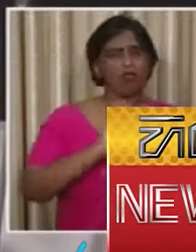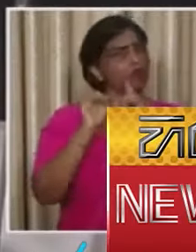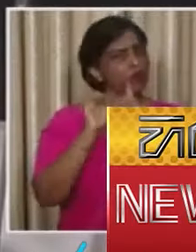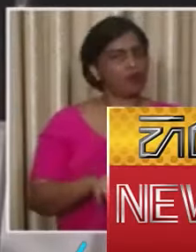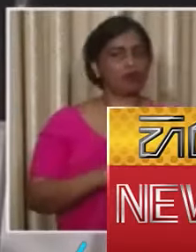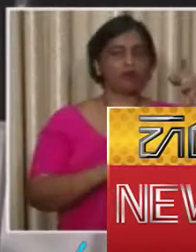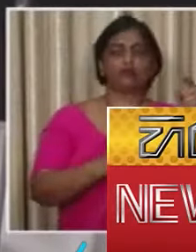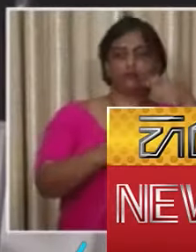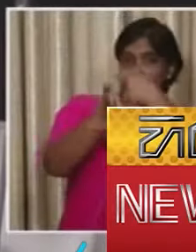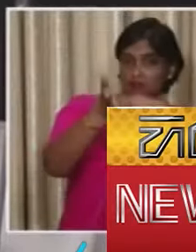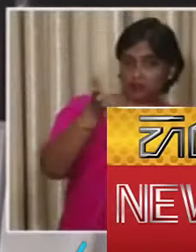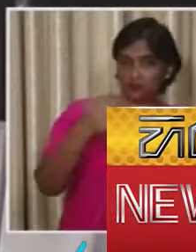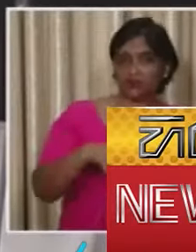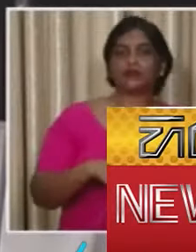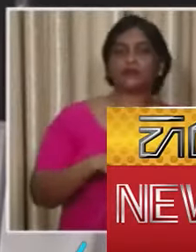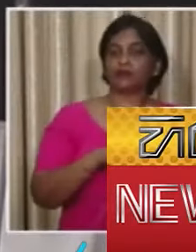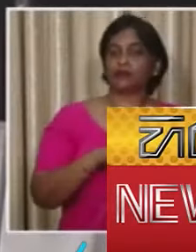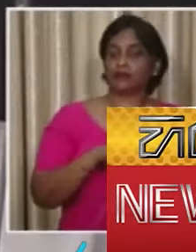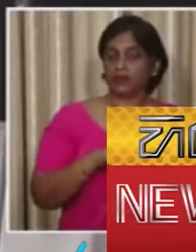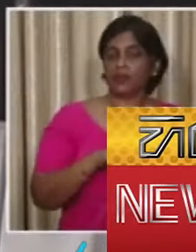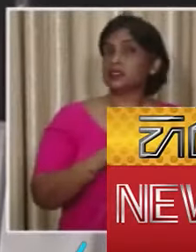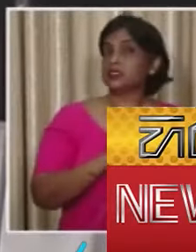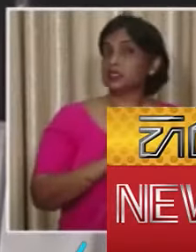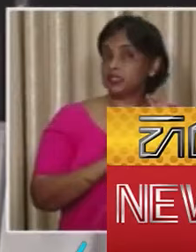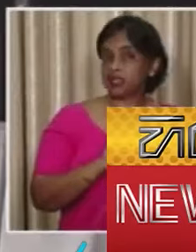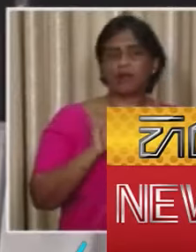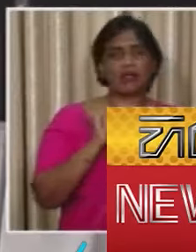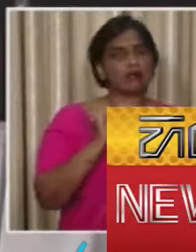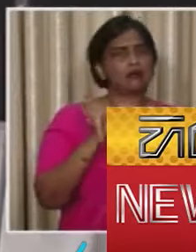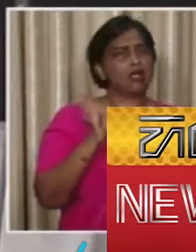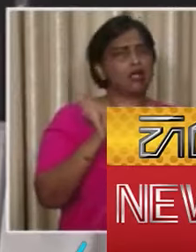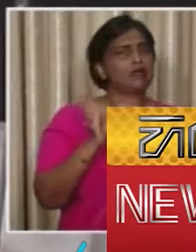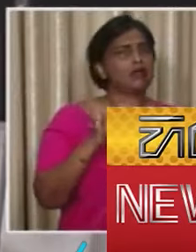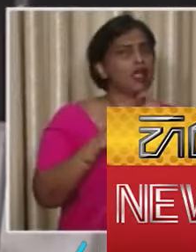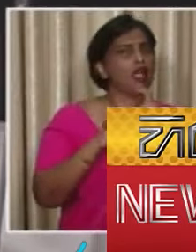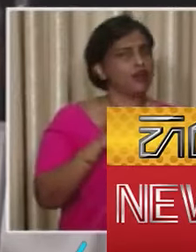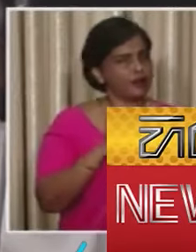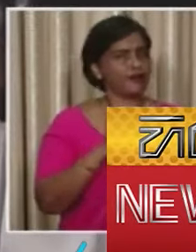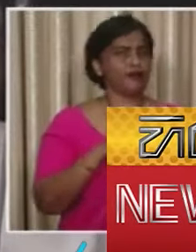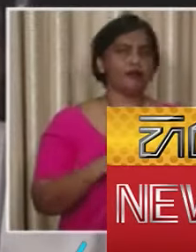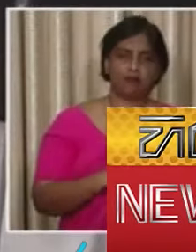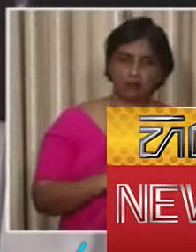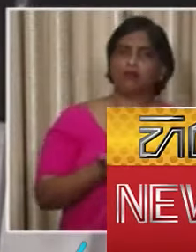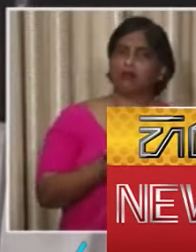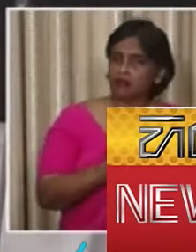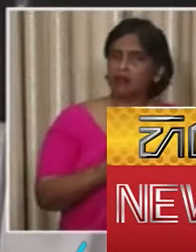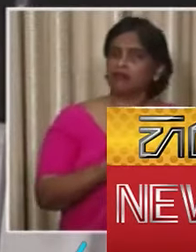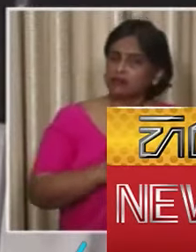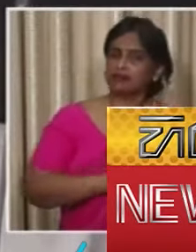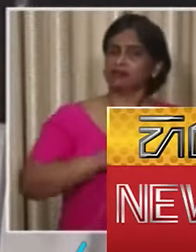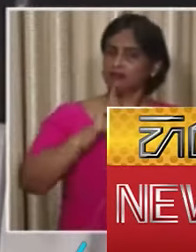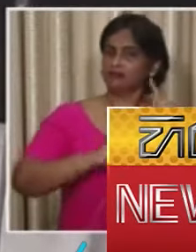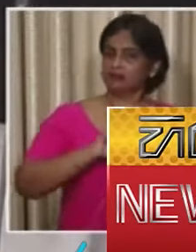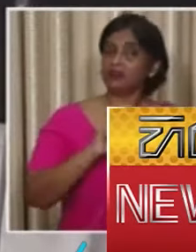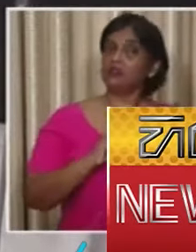ගිවිසුමට අත්සන් කරා. ඒකේ ජනාධිපති නානාඩෝ ඩන්කාවත් මමත් මේ ගැන විටින් විට සාකච්ඡා කරලා